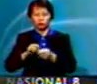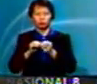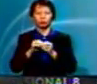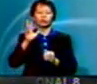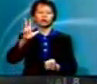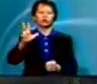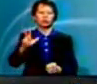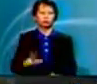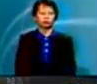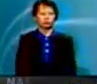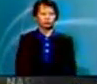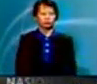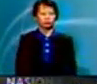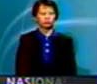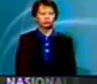2-3.